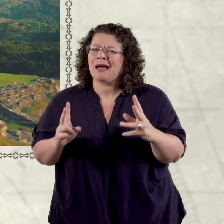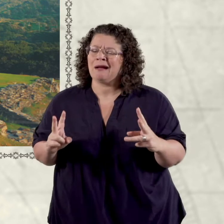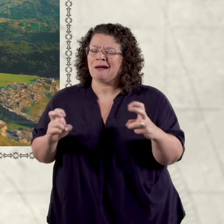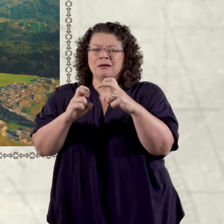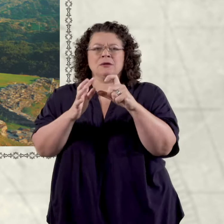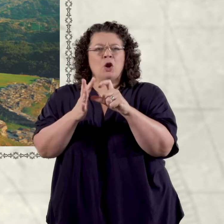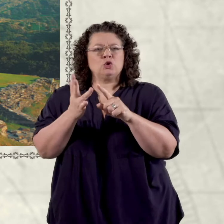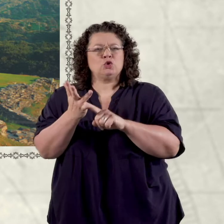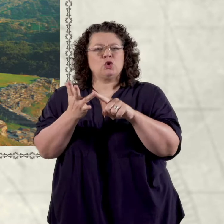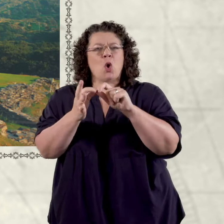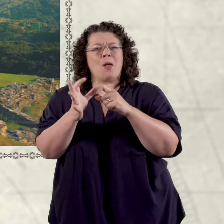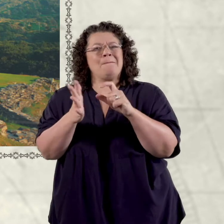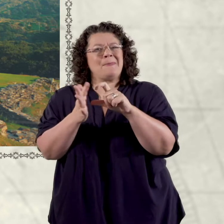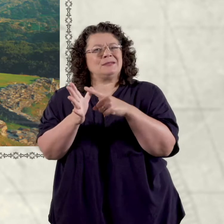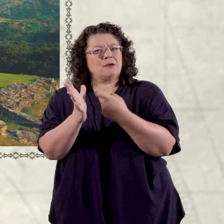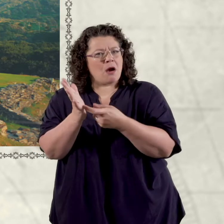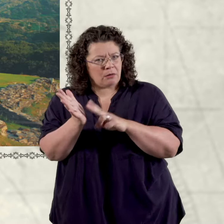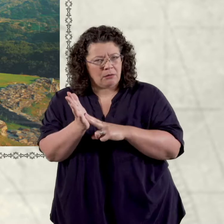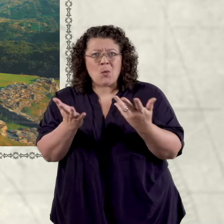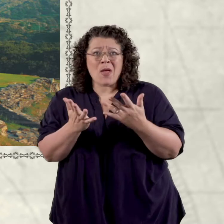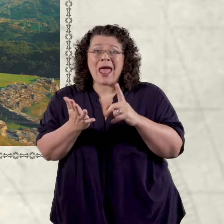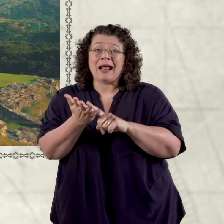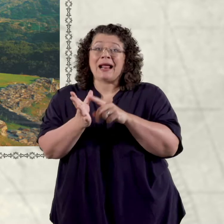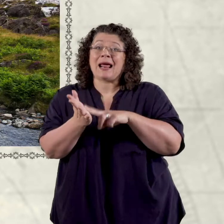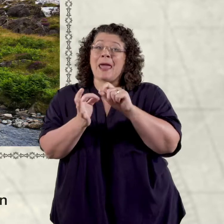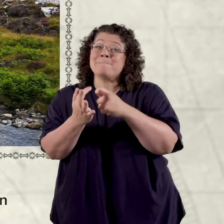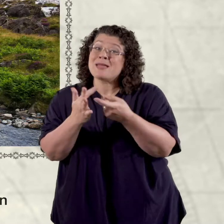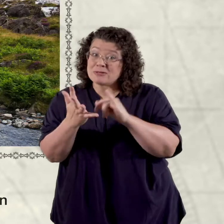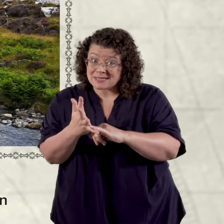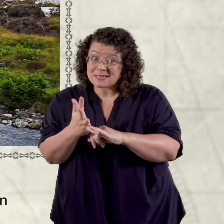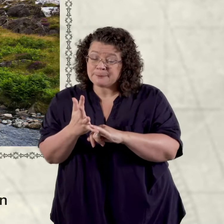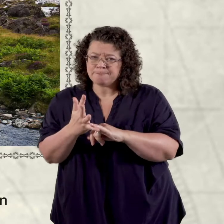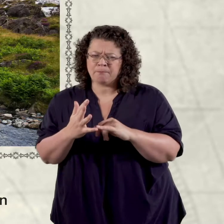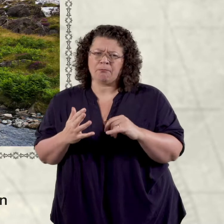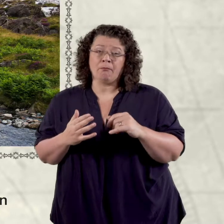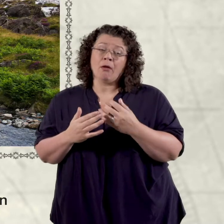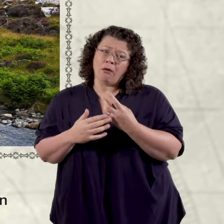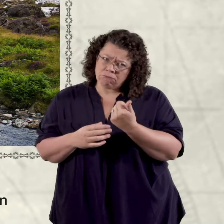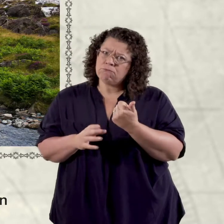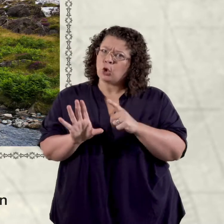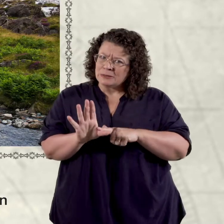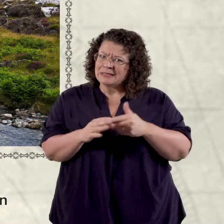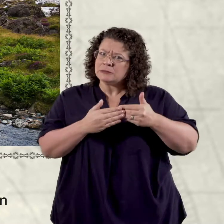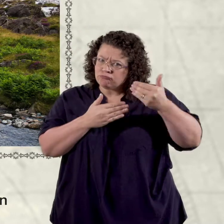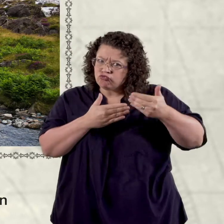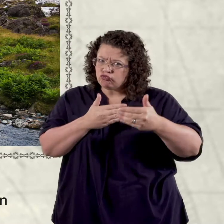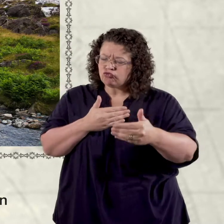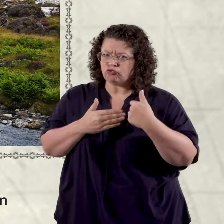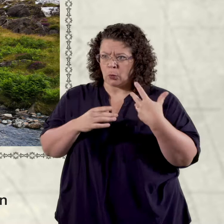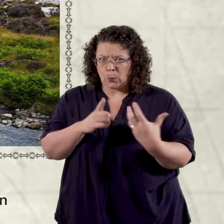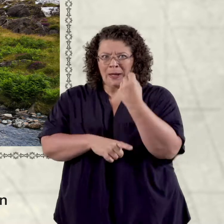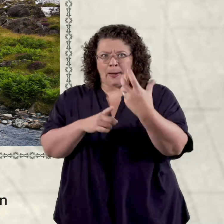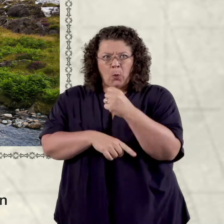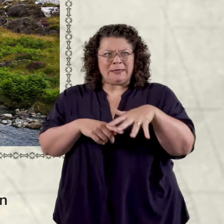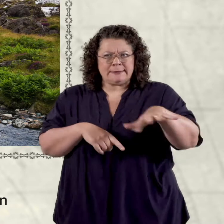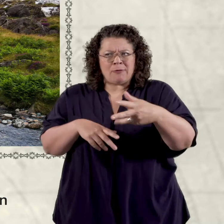Nghastell Dolbadarn yn Llanberis. Ges i flynyddoedd da wedyn. O'n i'n ennill tir yn